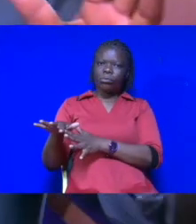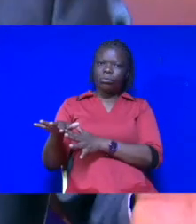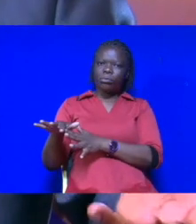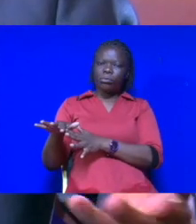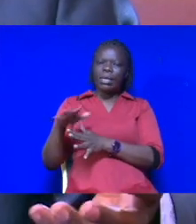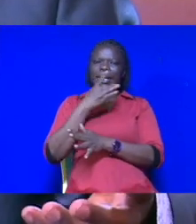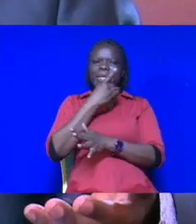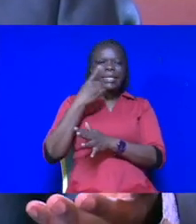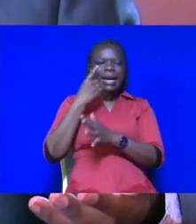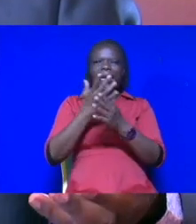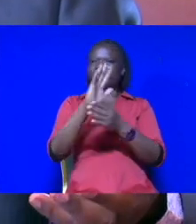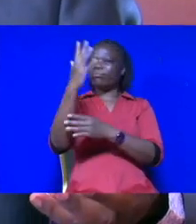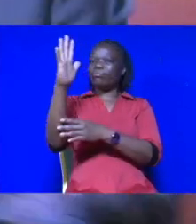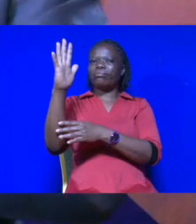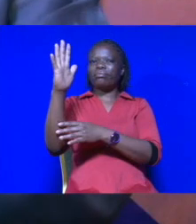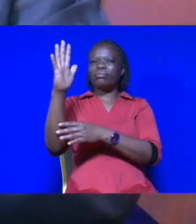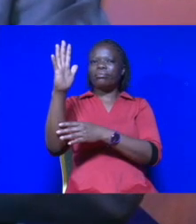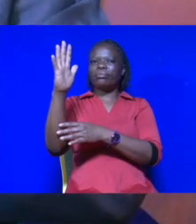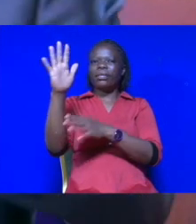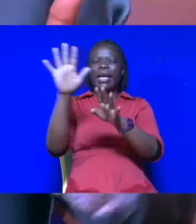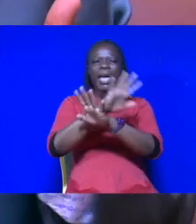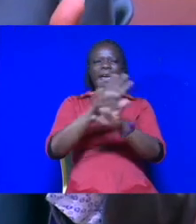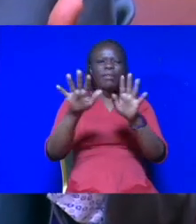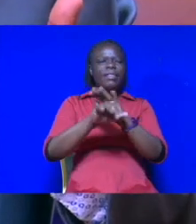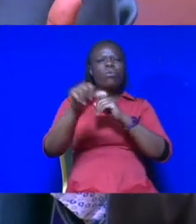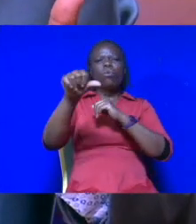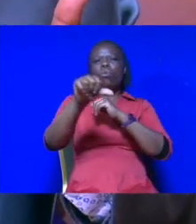Mazao yamekauka. Kila kitu kiko vibaya.